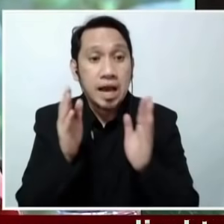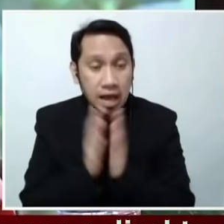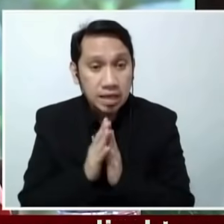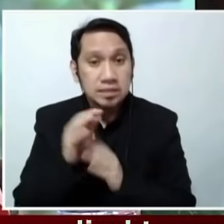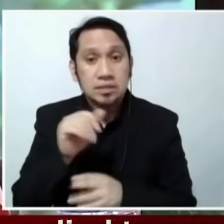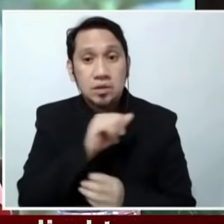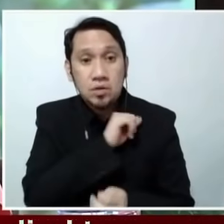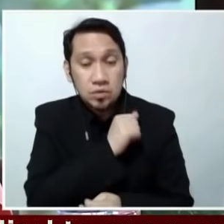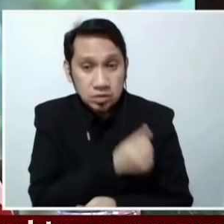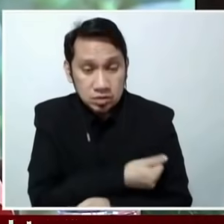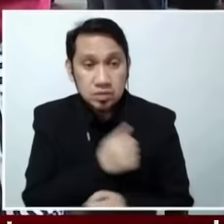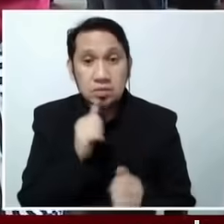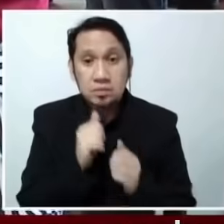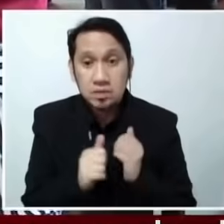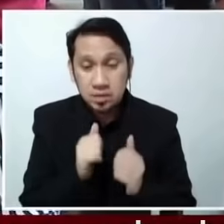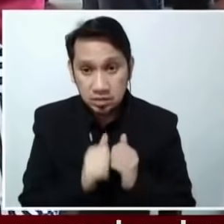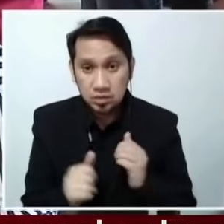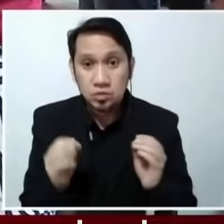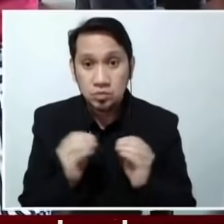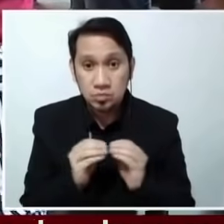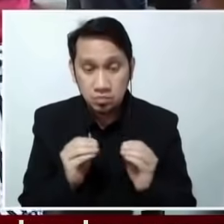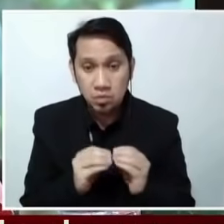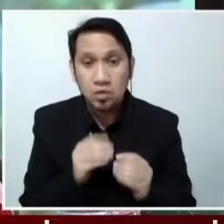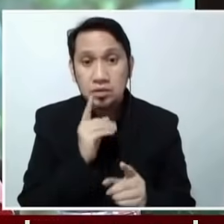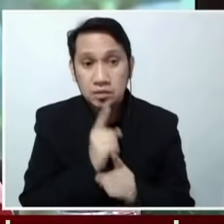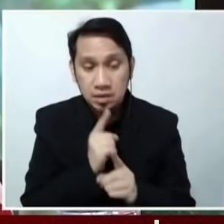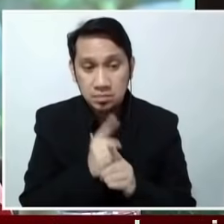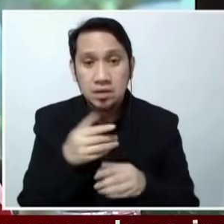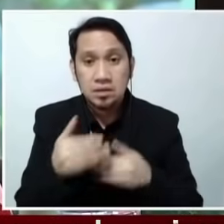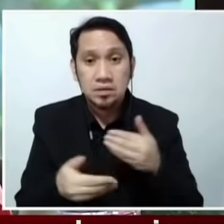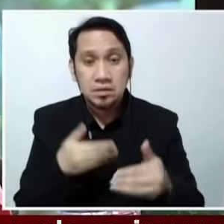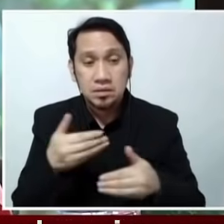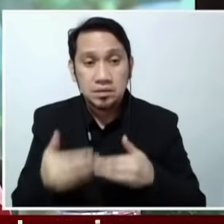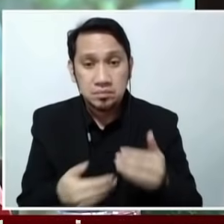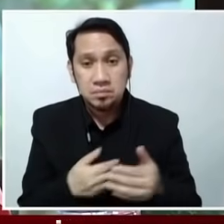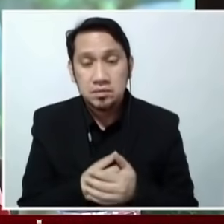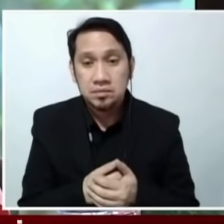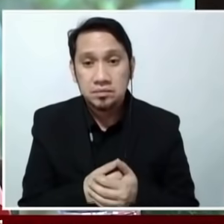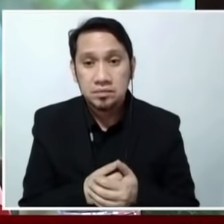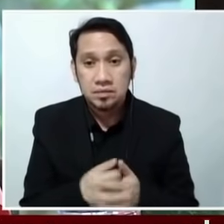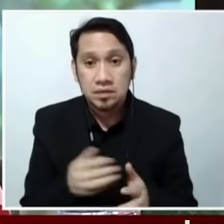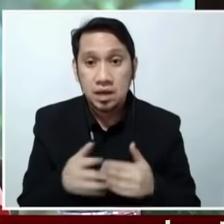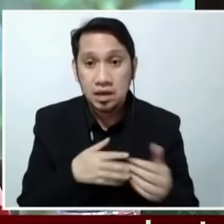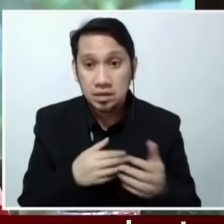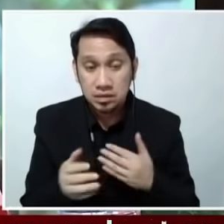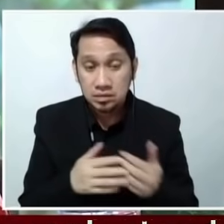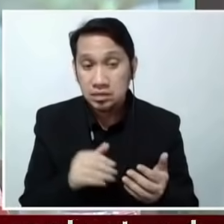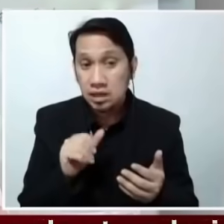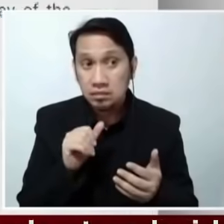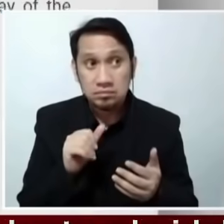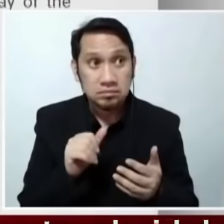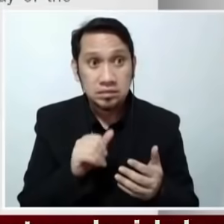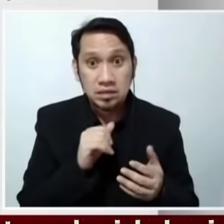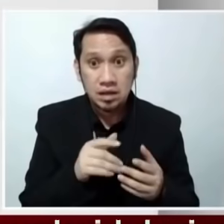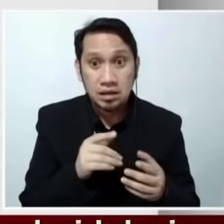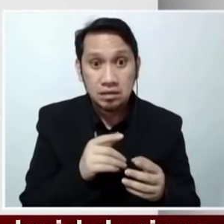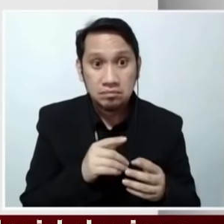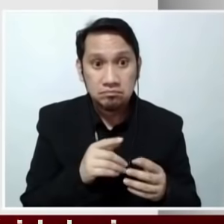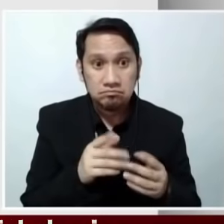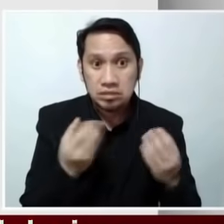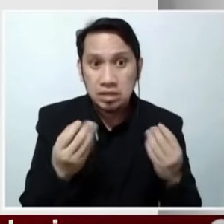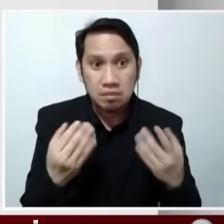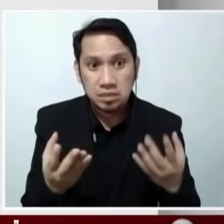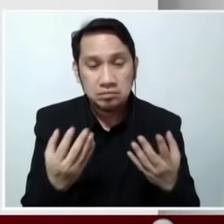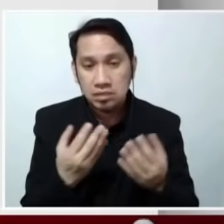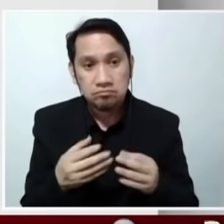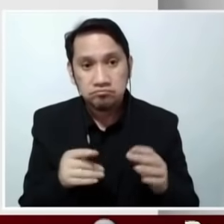sana yung enforcement nito maging maayos. Dahil hindi maayos yung enforcement, maraming nakaka-get away with it. Sa ilalim